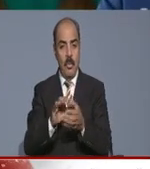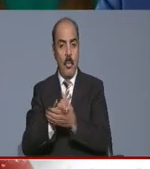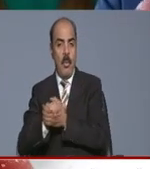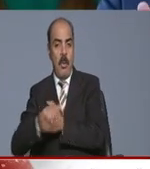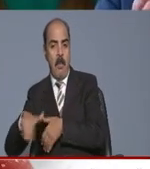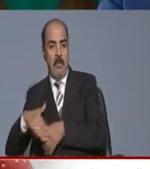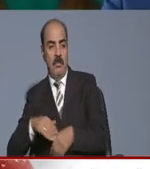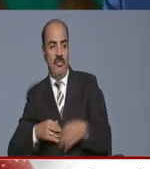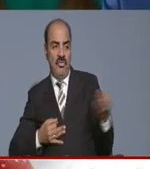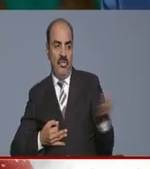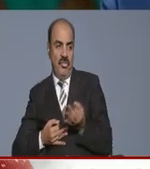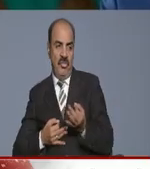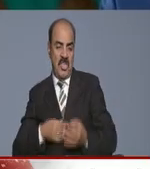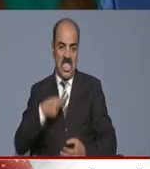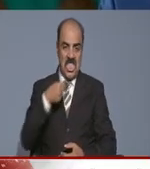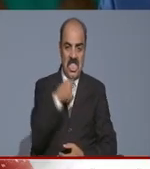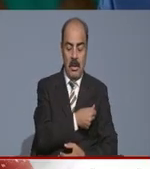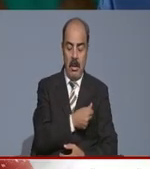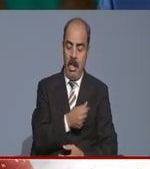وأعداء، ولكن